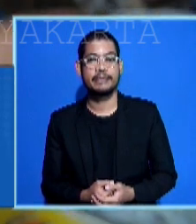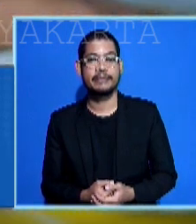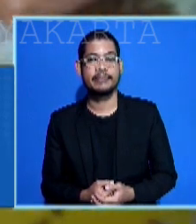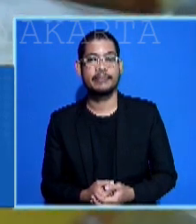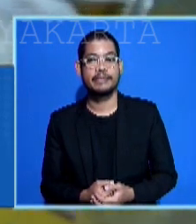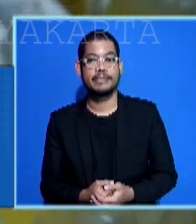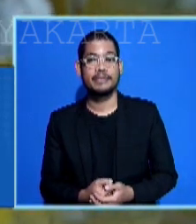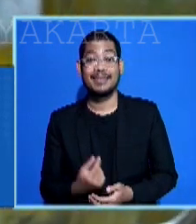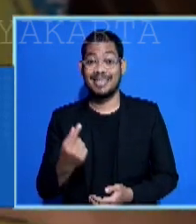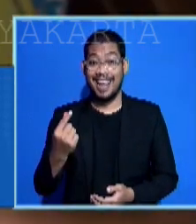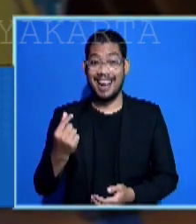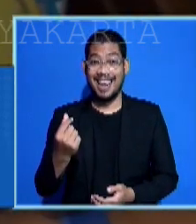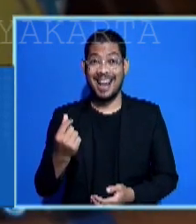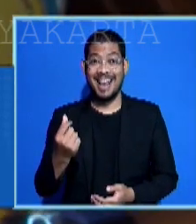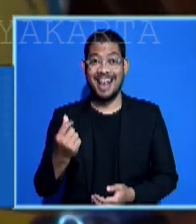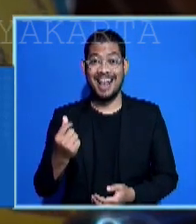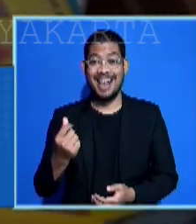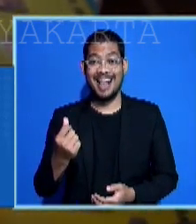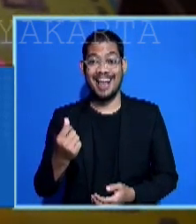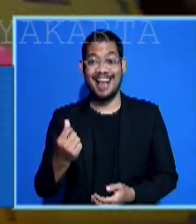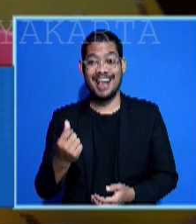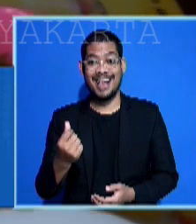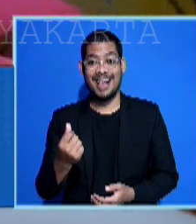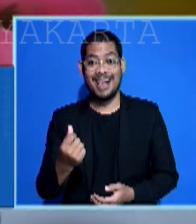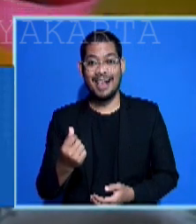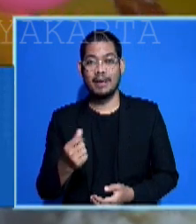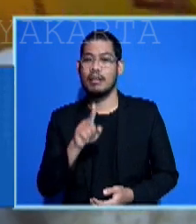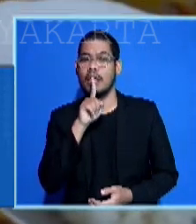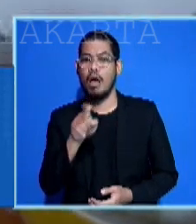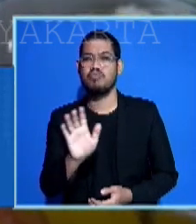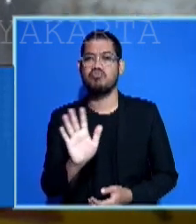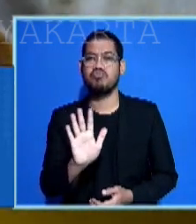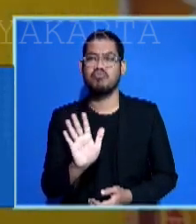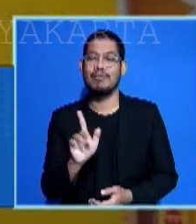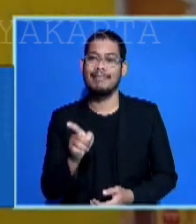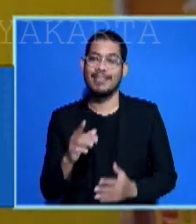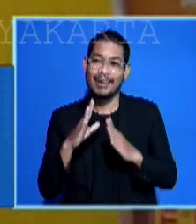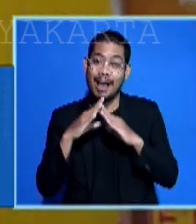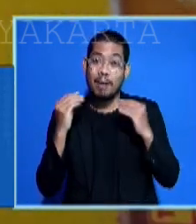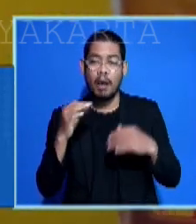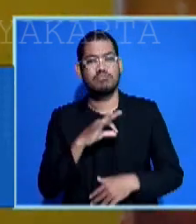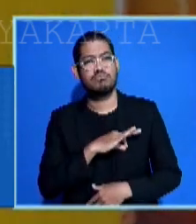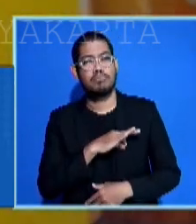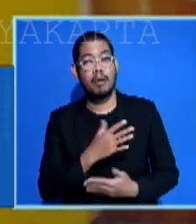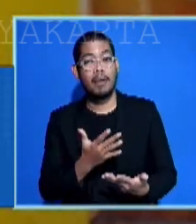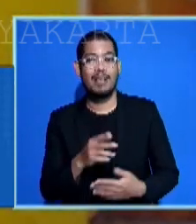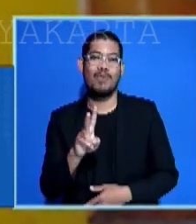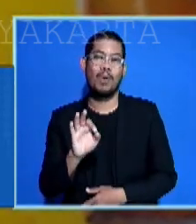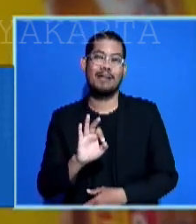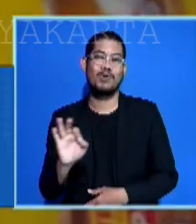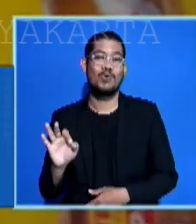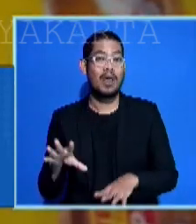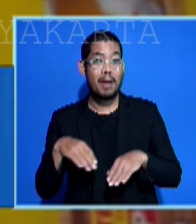Soal harga, lagi-lagi jangan ditanya, ramah di kantong. Rp20.000 udah dapat